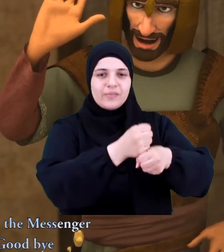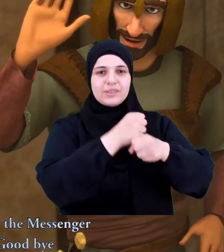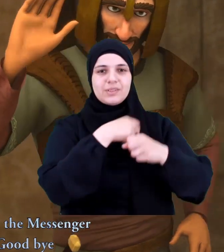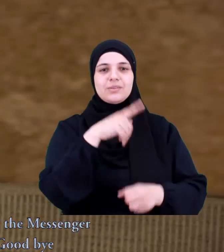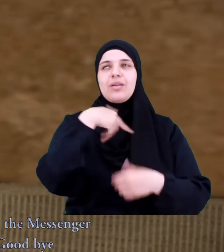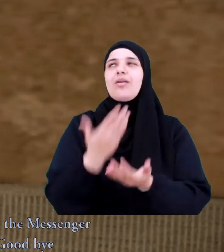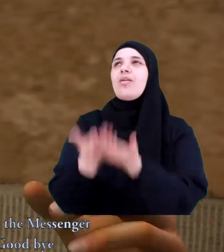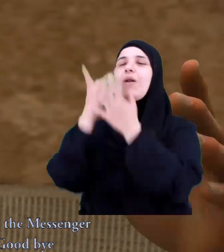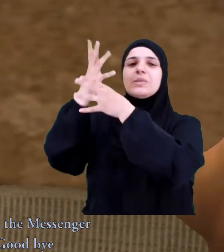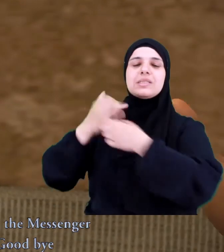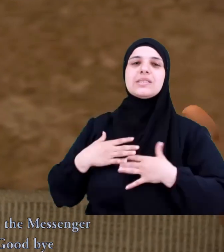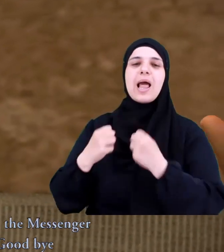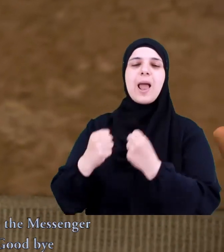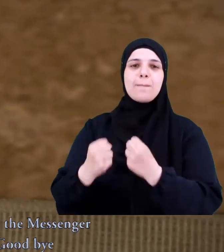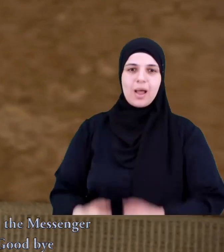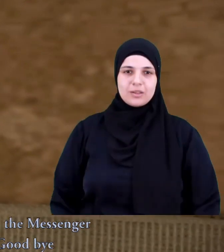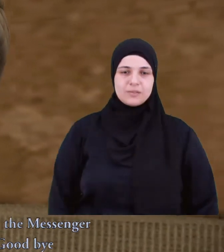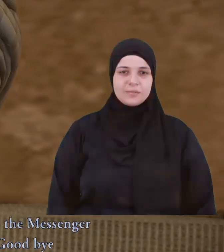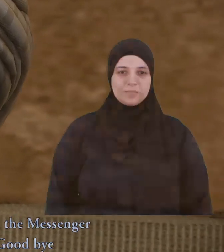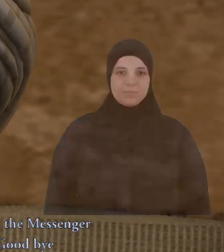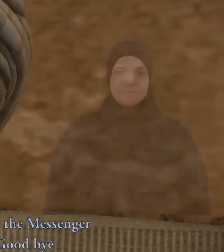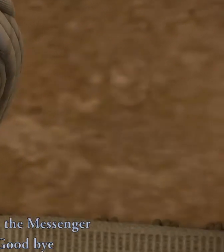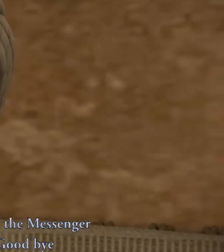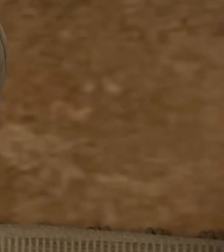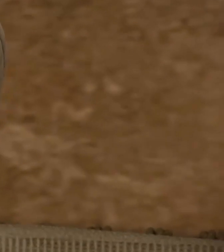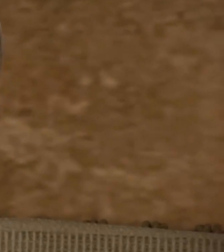أستودعك الله. تصحبك السلامة.